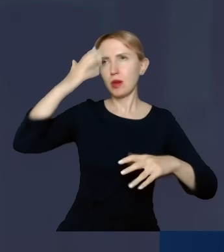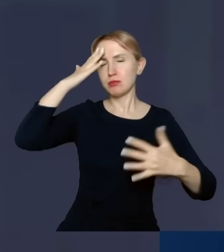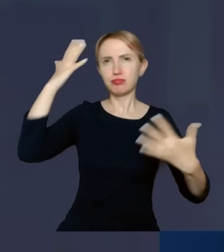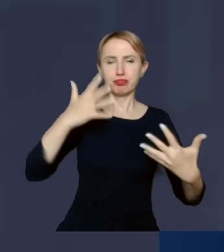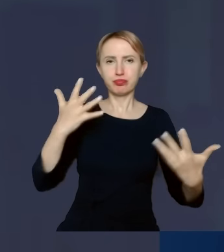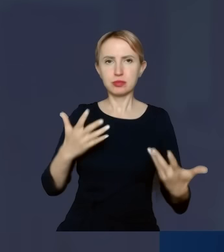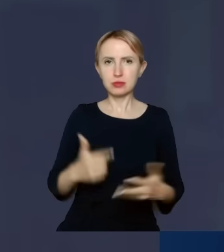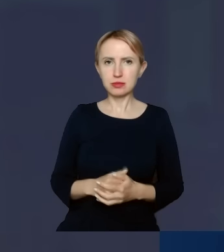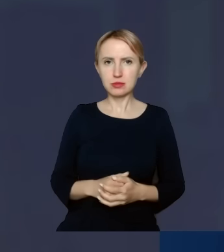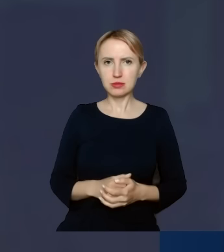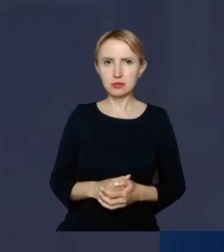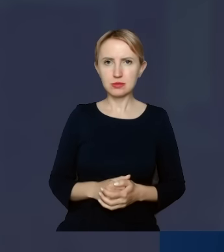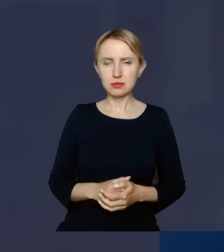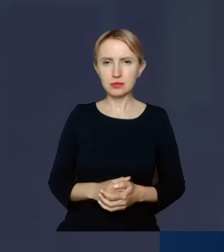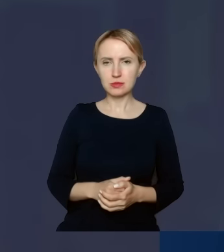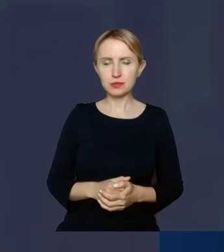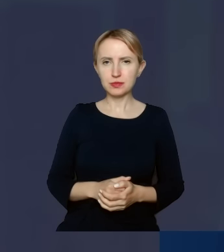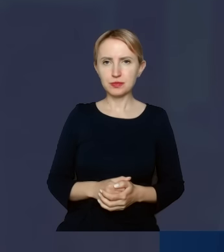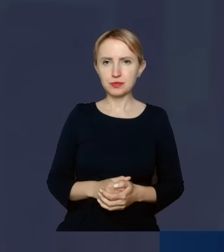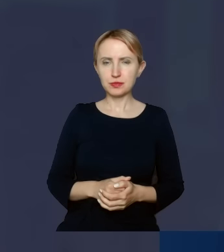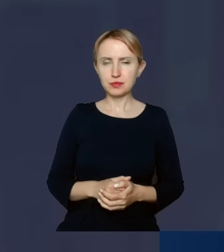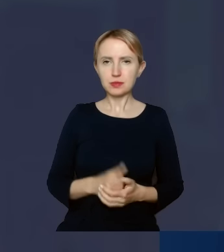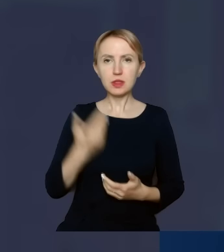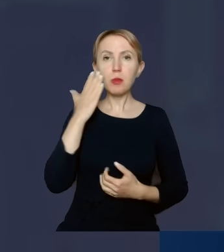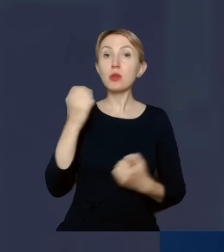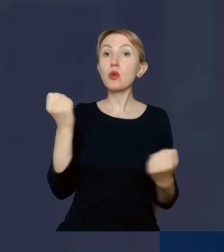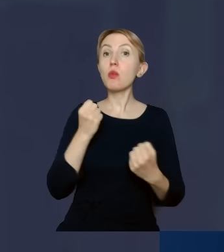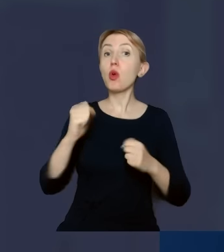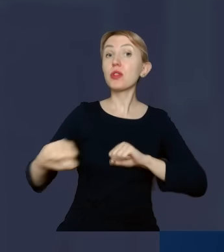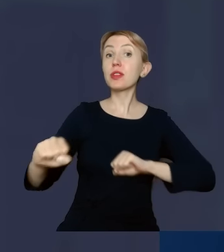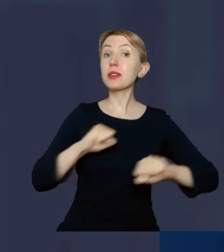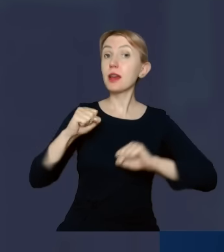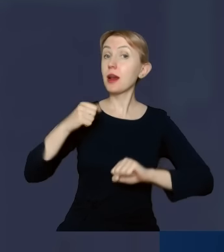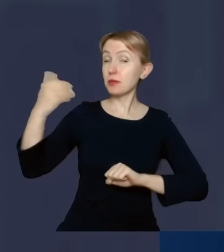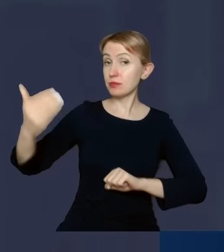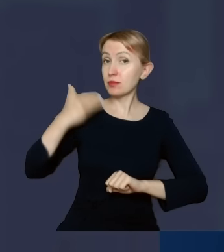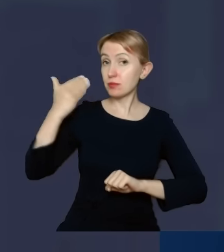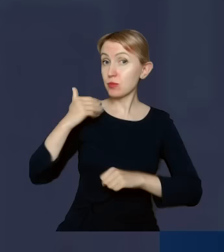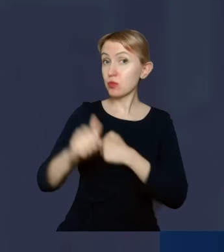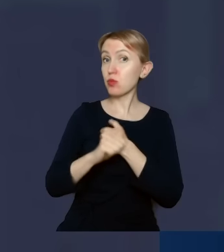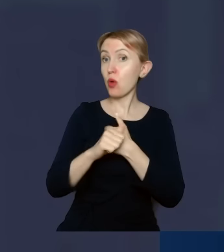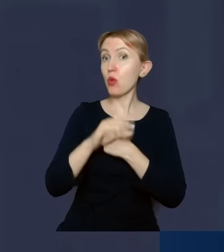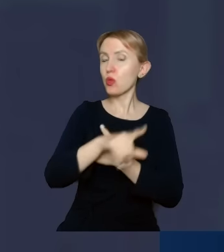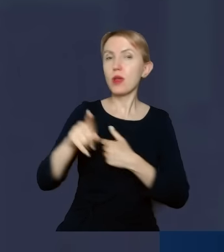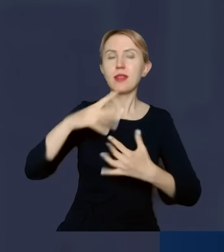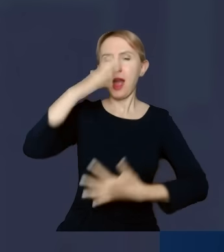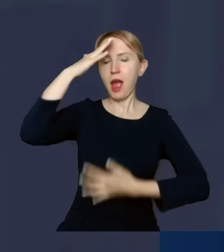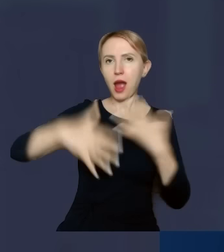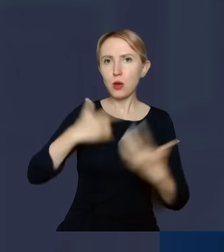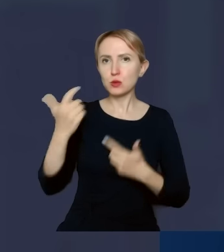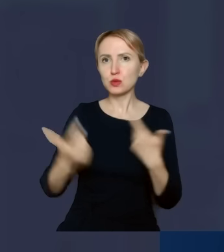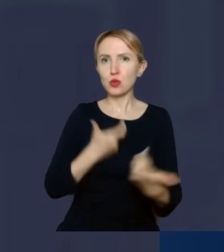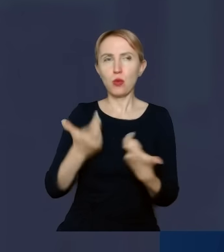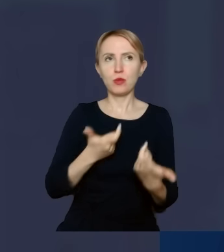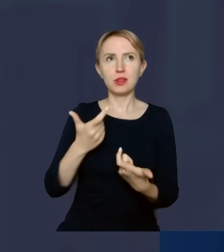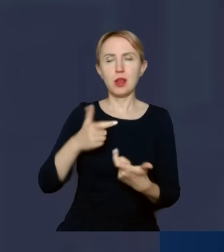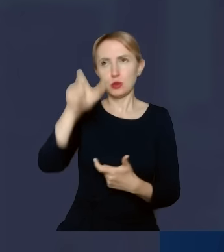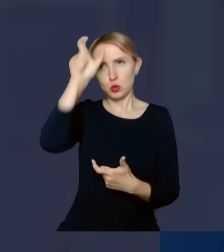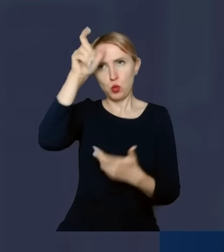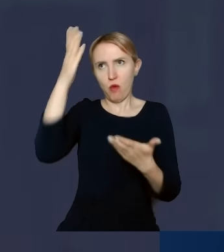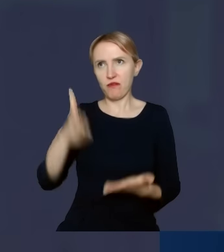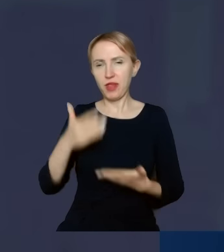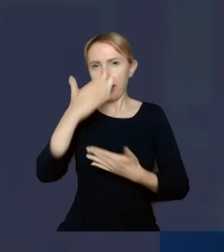ta taka bardzo silna, dynamiczna narracja wprowadza go w ten chaos i on już w końcu nie wie, czy tutaj